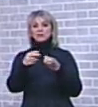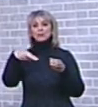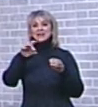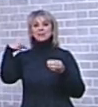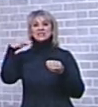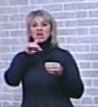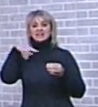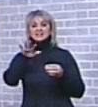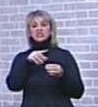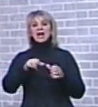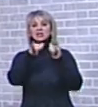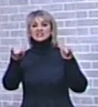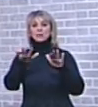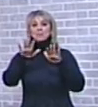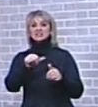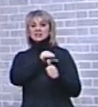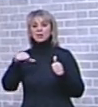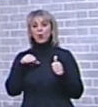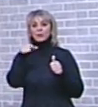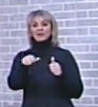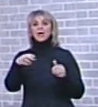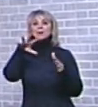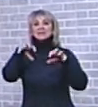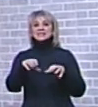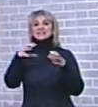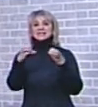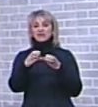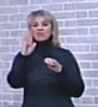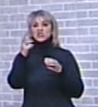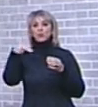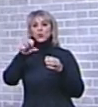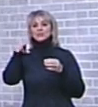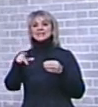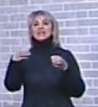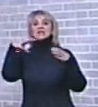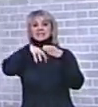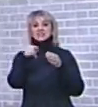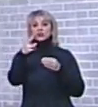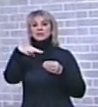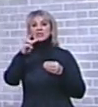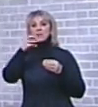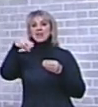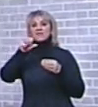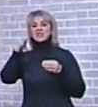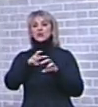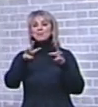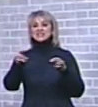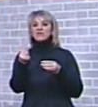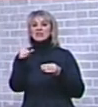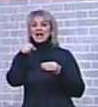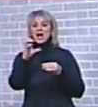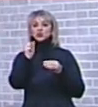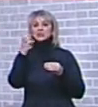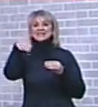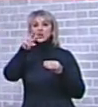президенте России по развитию местного самоуправления. Председатель совета Владимир Путин. А в составе Дмитрий Медведев, министр финансов